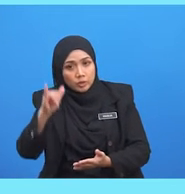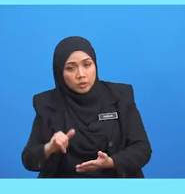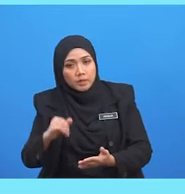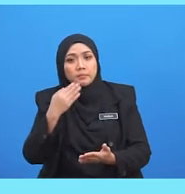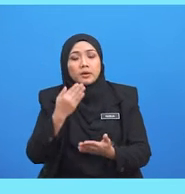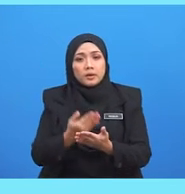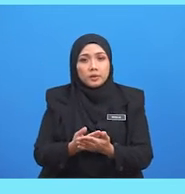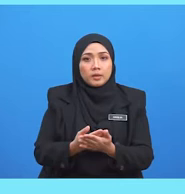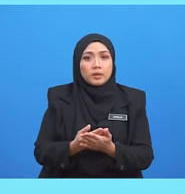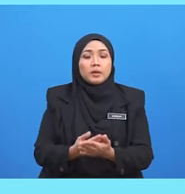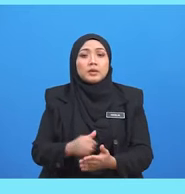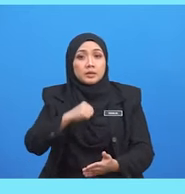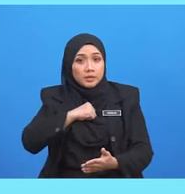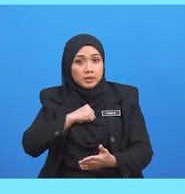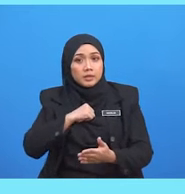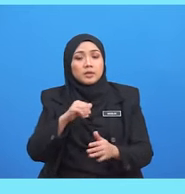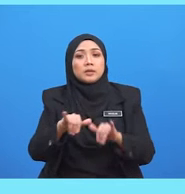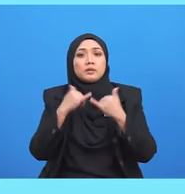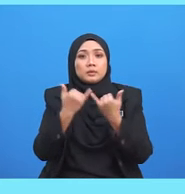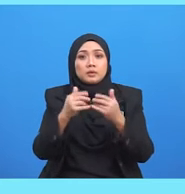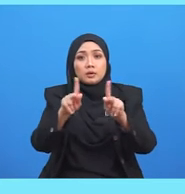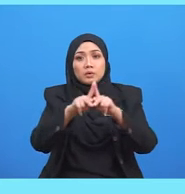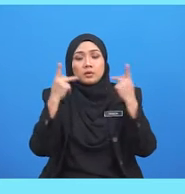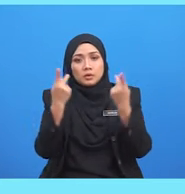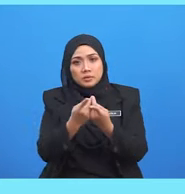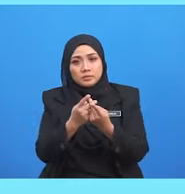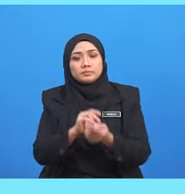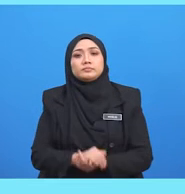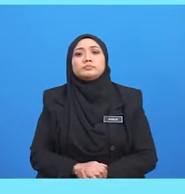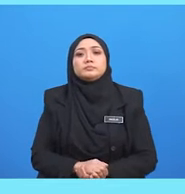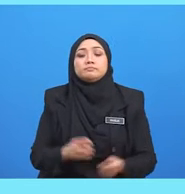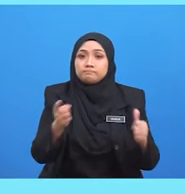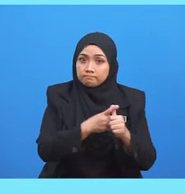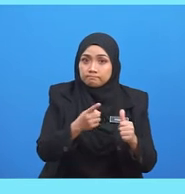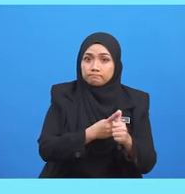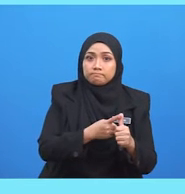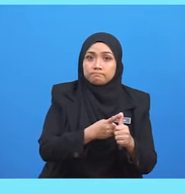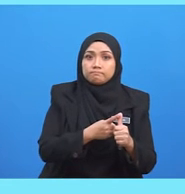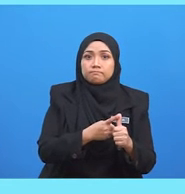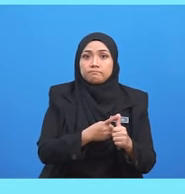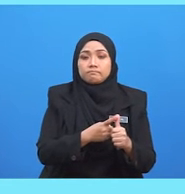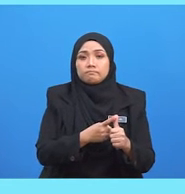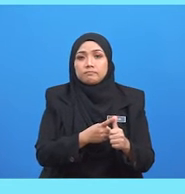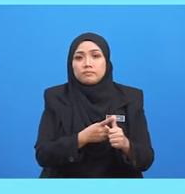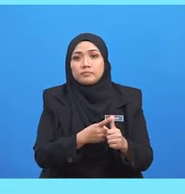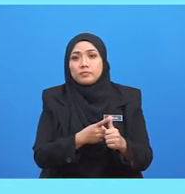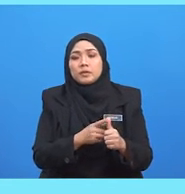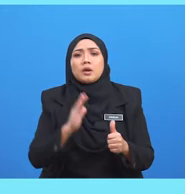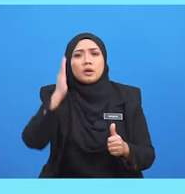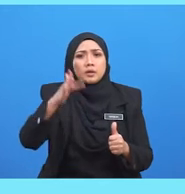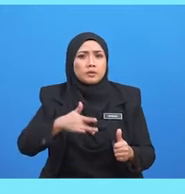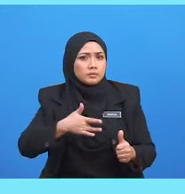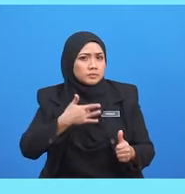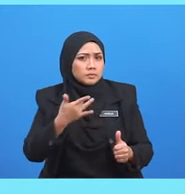masyarakat dan keluarga. Pertama, orang-orang yang memiliki ciri-ciri tersebut akan dapat merasai kemanisan